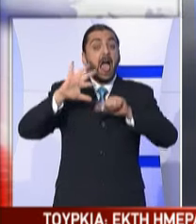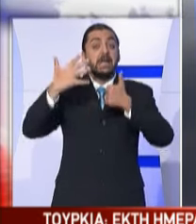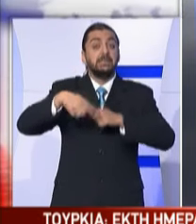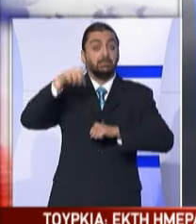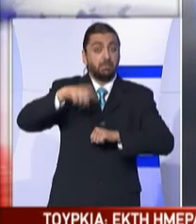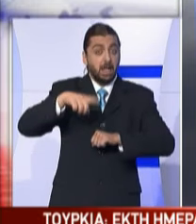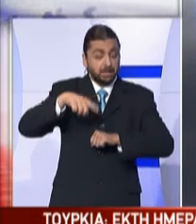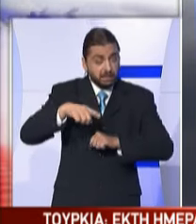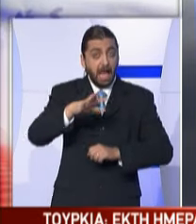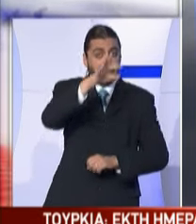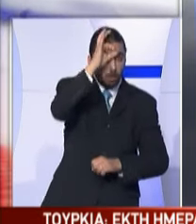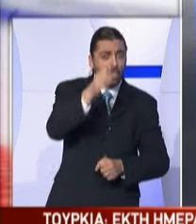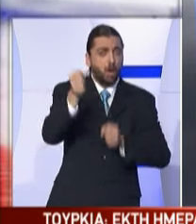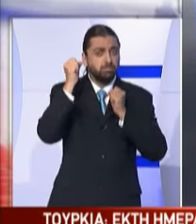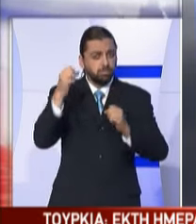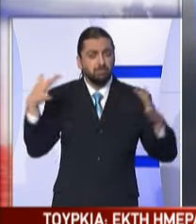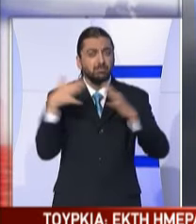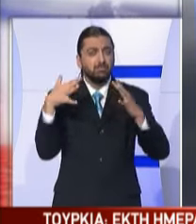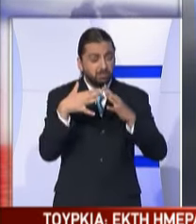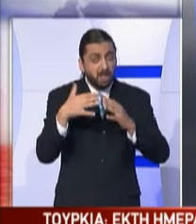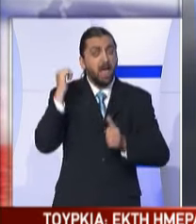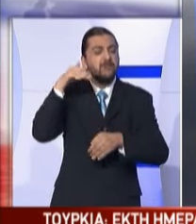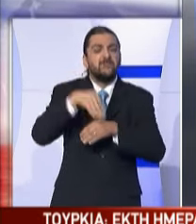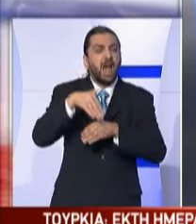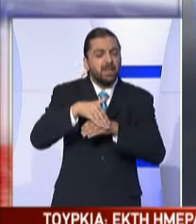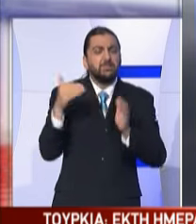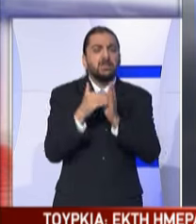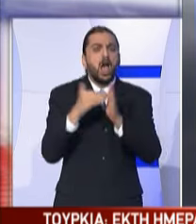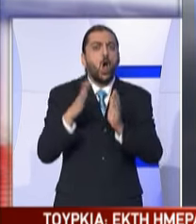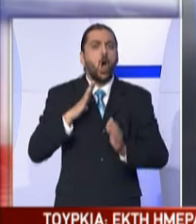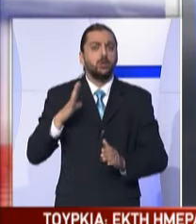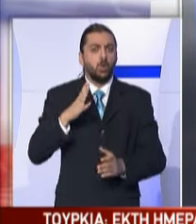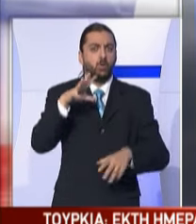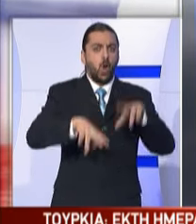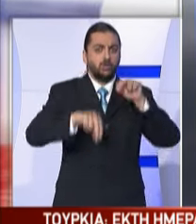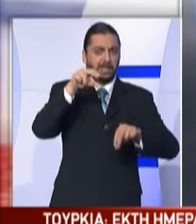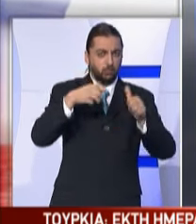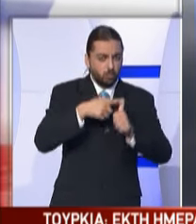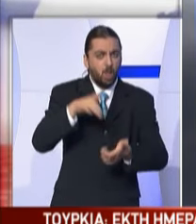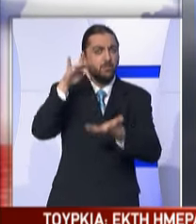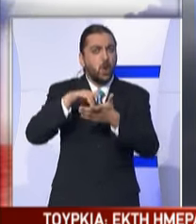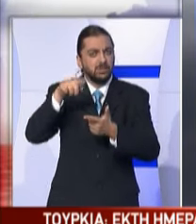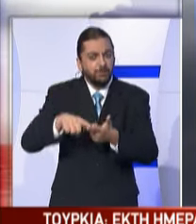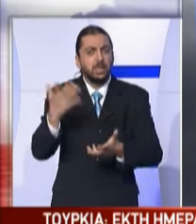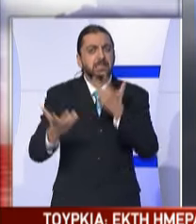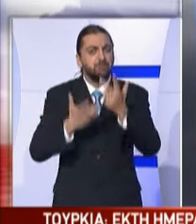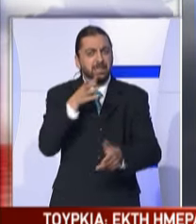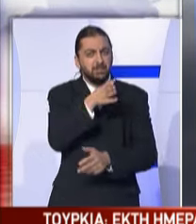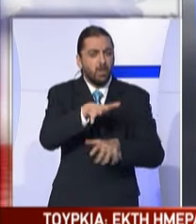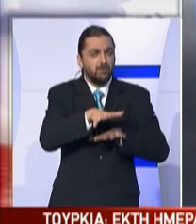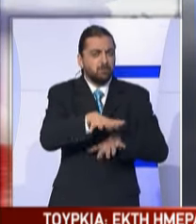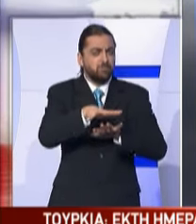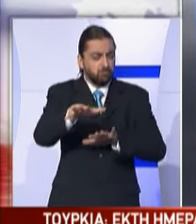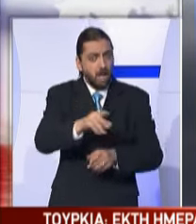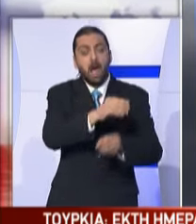και διαδηλωτές. Τη νύχτα, χιλιάδες πολίτες κατέκλυσαν και πάλι τους δρόμους της Κωνσταντινούπολης, της Άγκυρας και της Σμύρνης, με την αστυνομία να απαντά